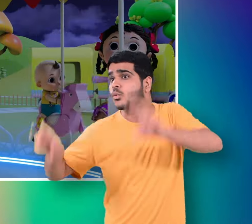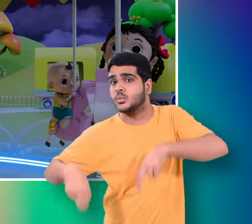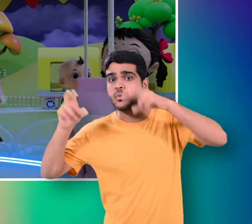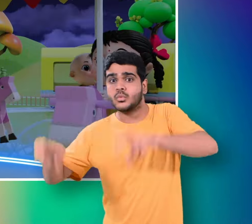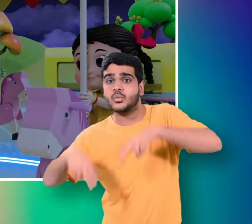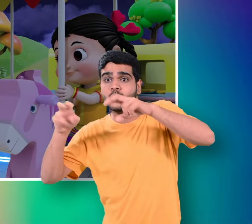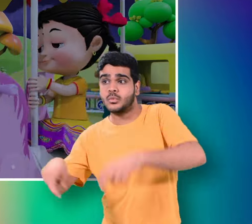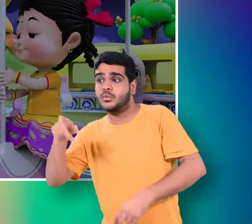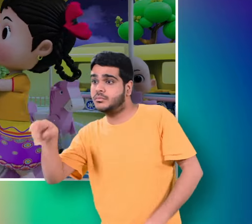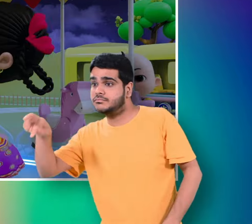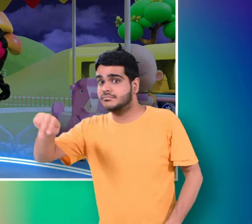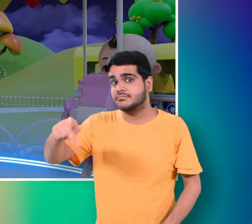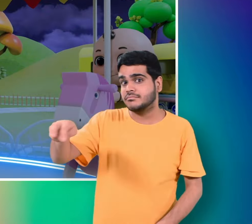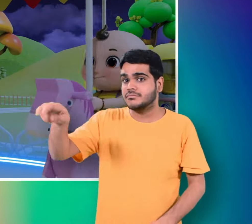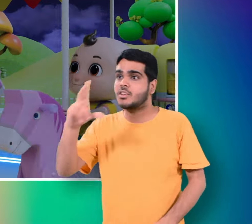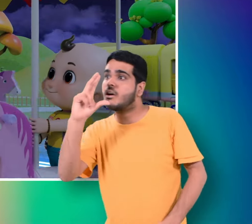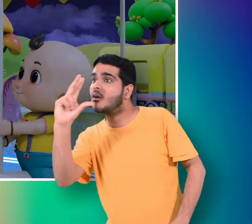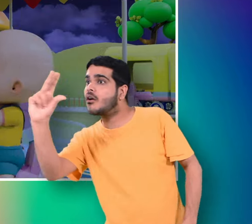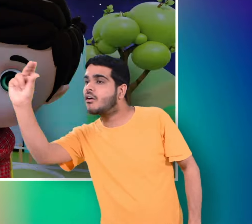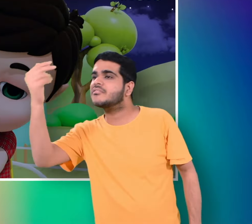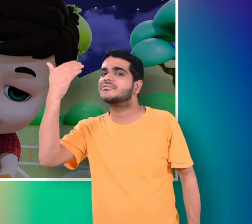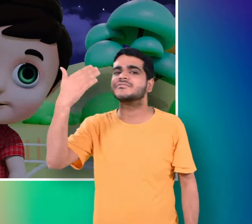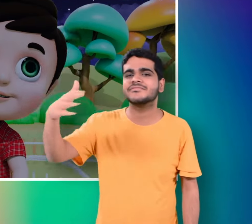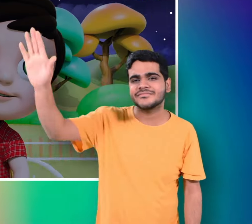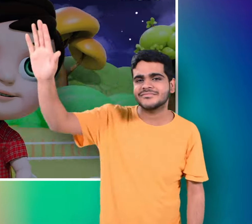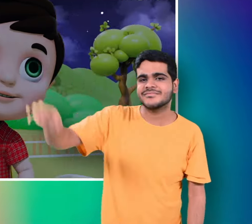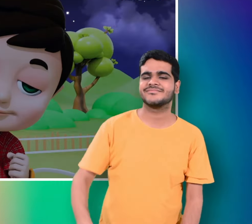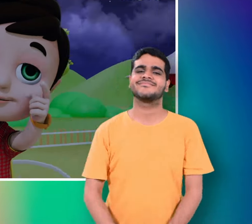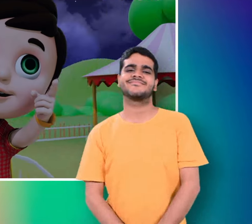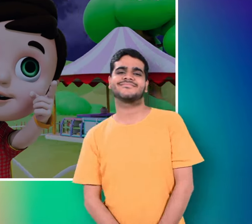अरे दौड़ा दौड़ा दौड़ा घोड़ा धूम उठा के